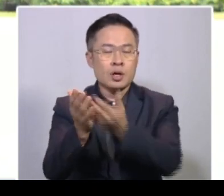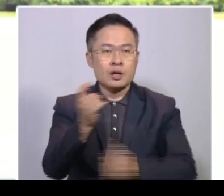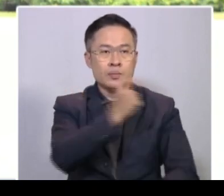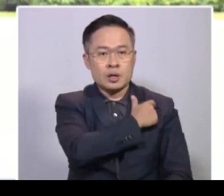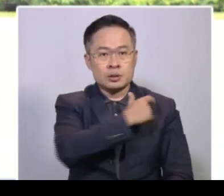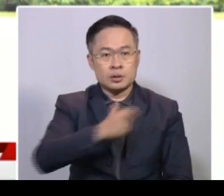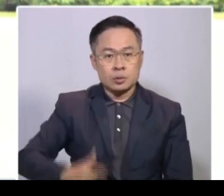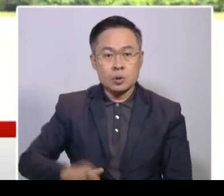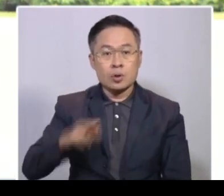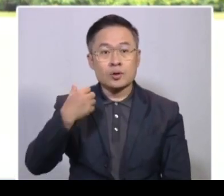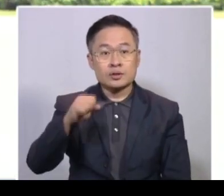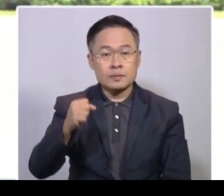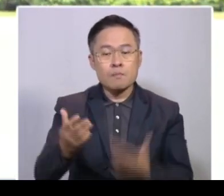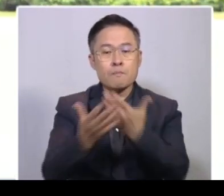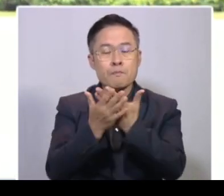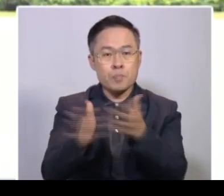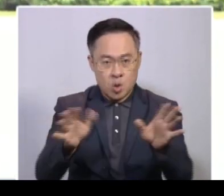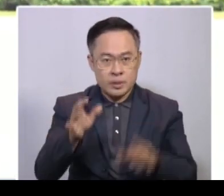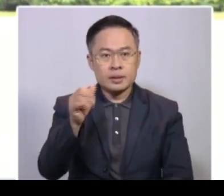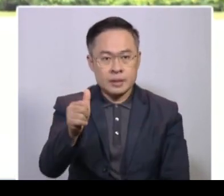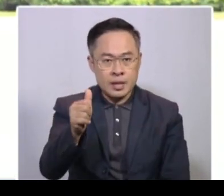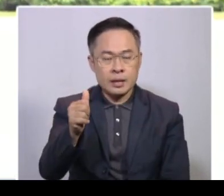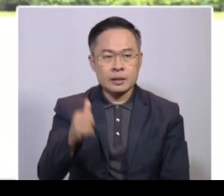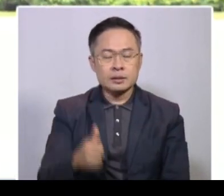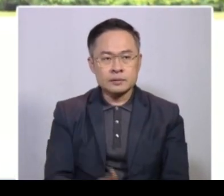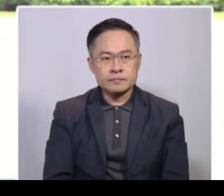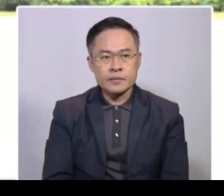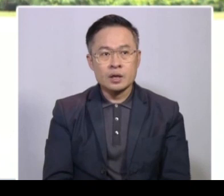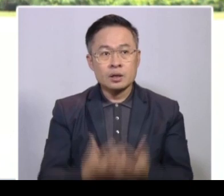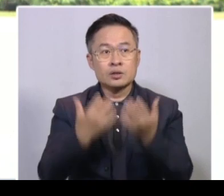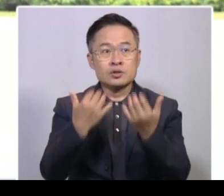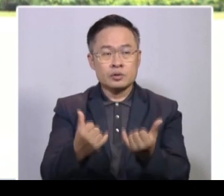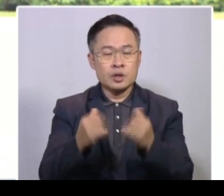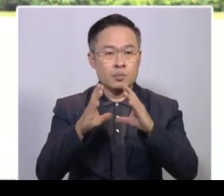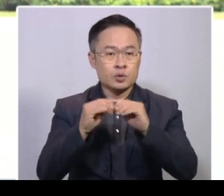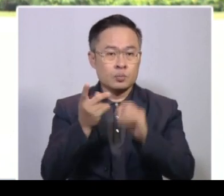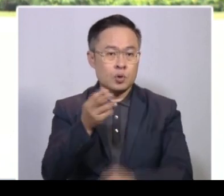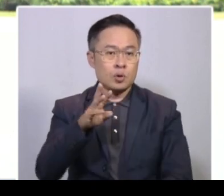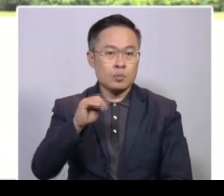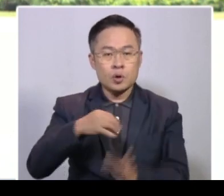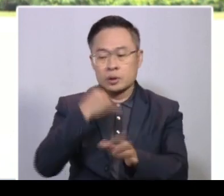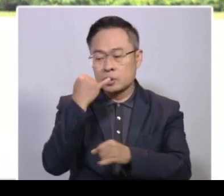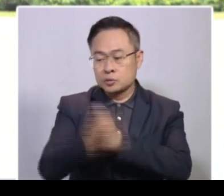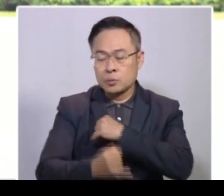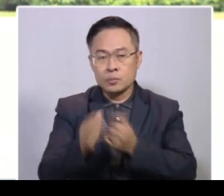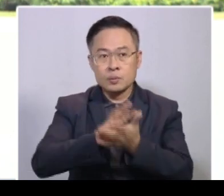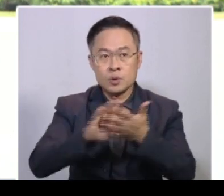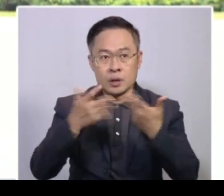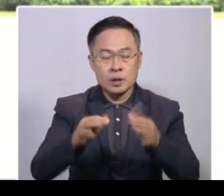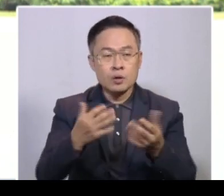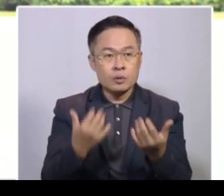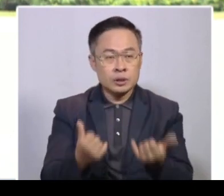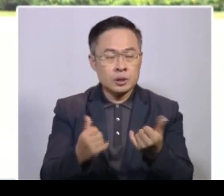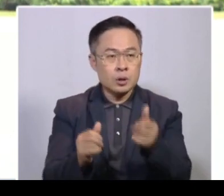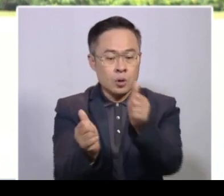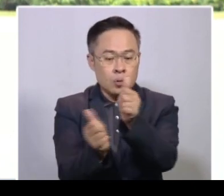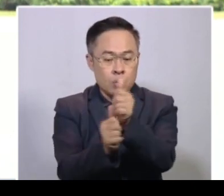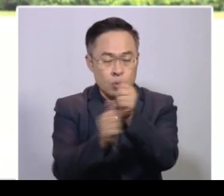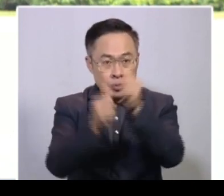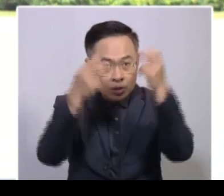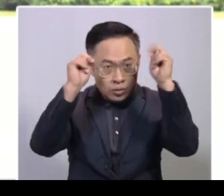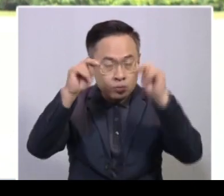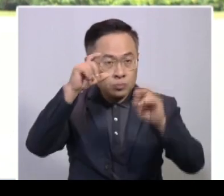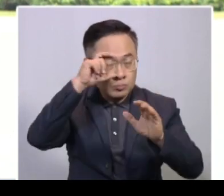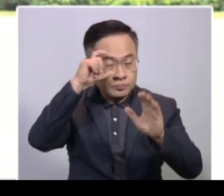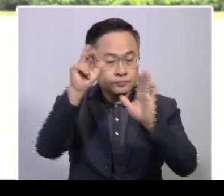สำหรับการประชุมคณะรัฐมนตรีในวันนี้ได้เสร็จสิ้นลงไปแล้วนะครับโดยมีรัฐมนตรีลาประชุมถึง6คนโดยนายวิษณุเครืองามล่าสุดระบุนะครับว่าค